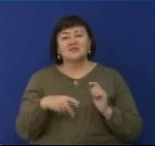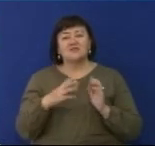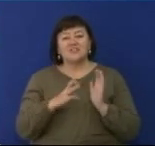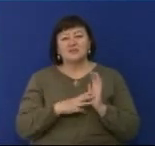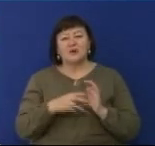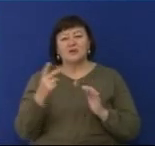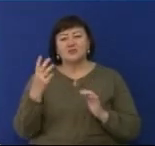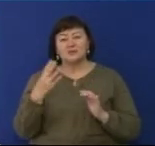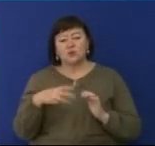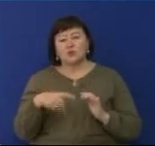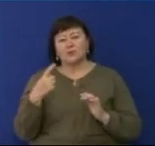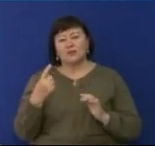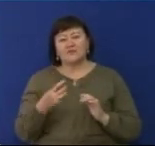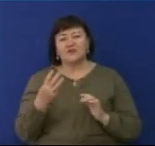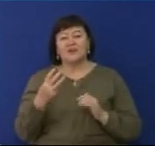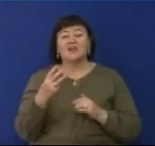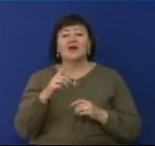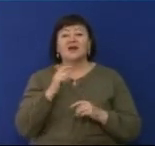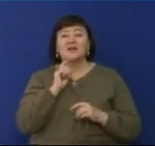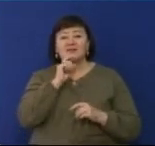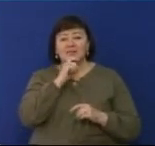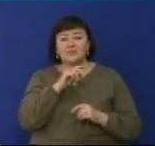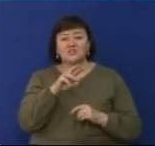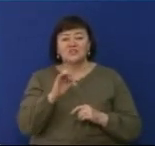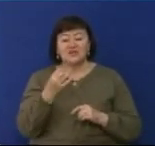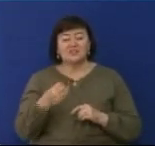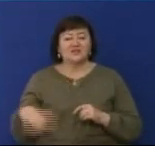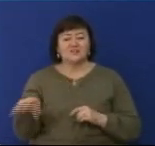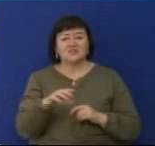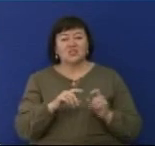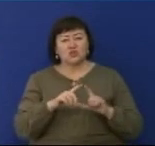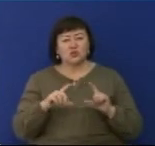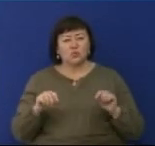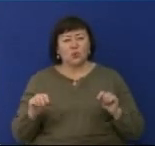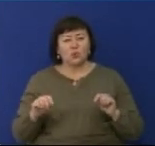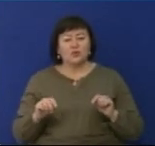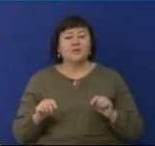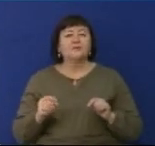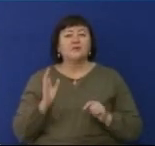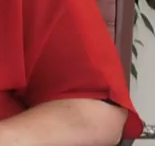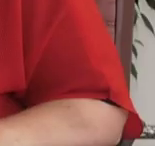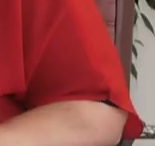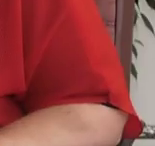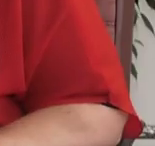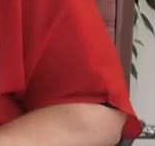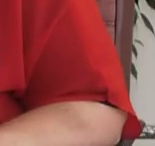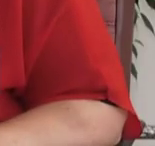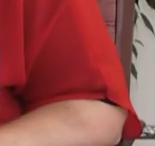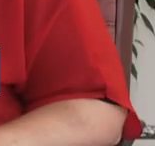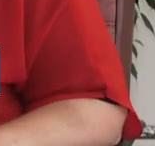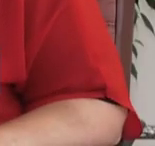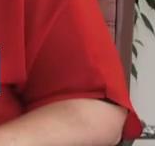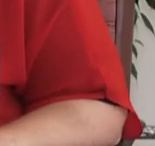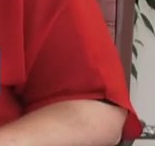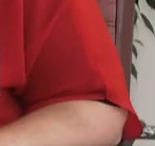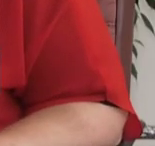49 школа экономические лице в целом сейчас школы города готового к учебному году на 70 процентов 20